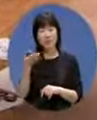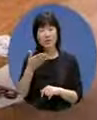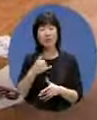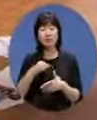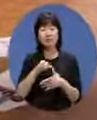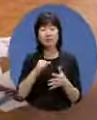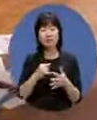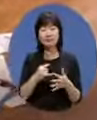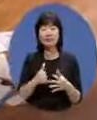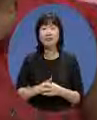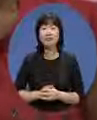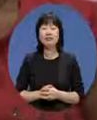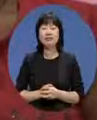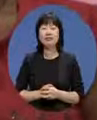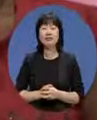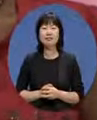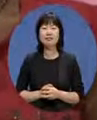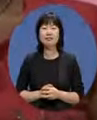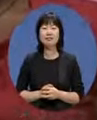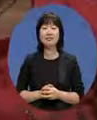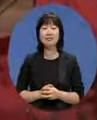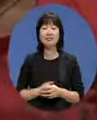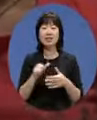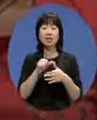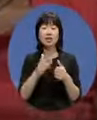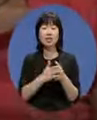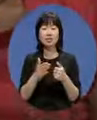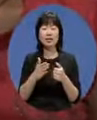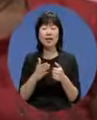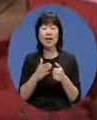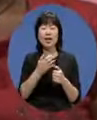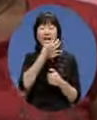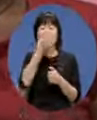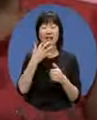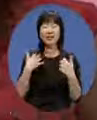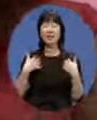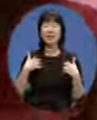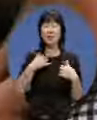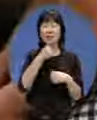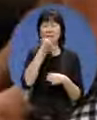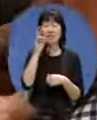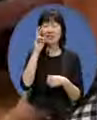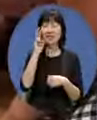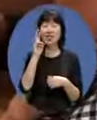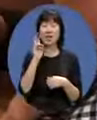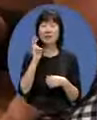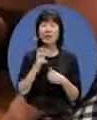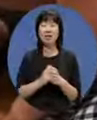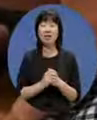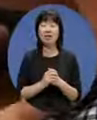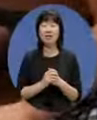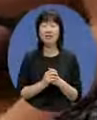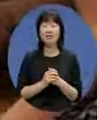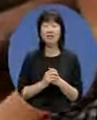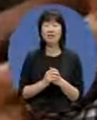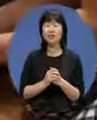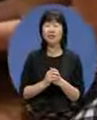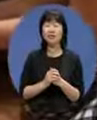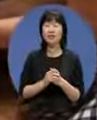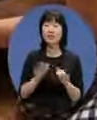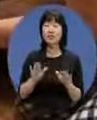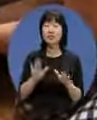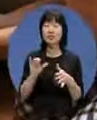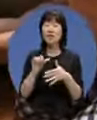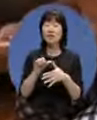그래 그래 그렇게 주면 너무 좋아 우리 진우 때에 금세 신나는 게임을 할 수 있겠다